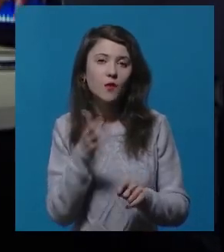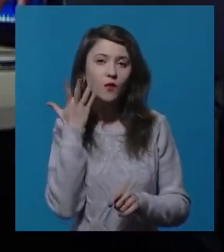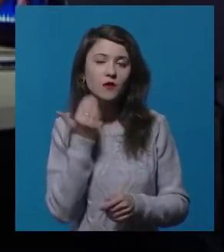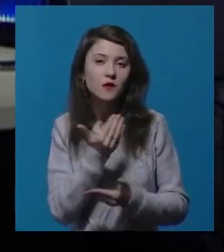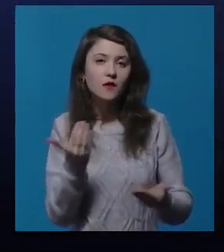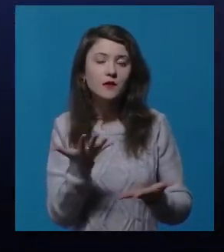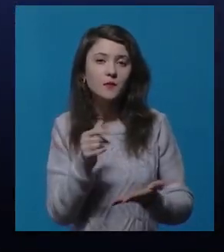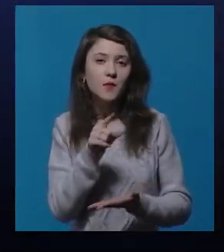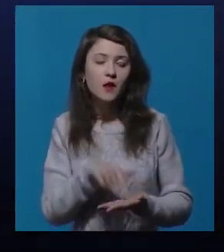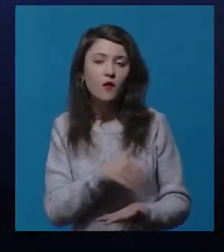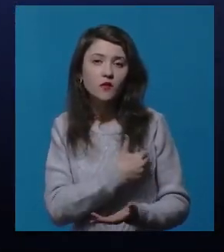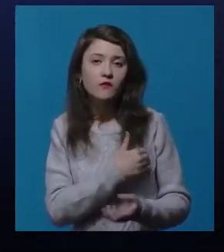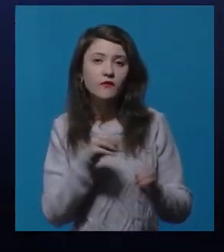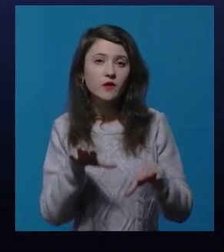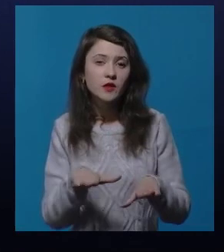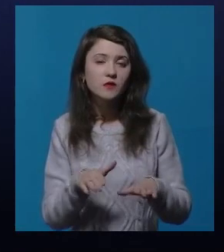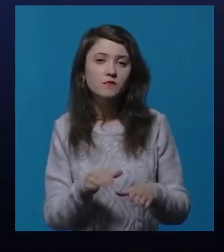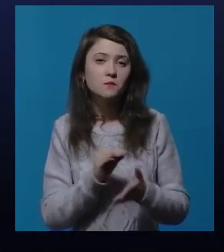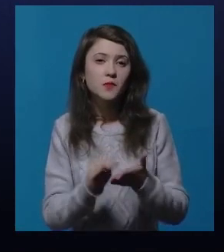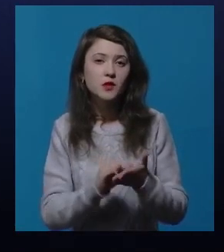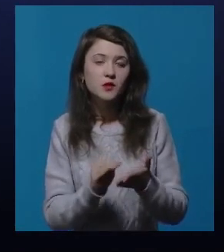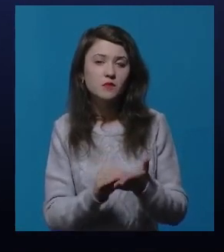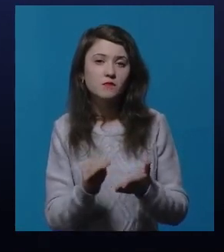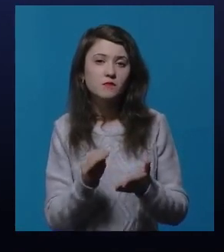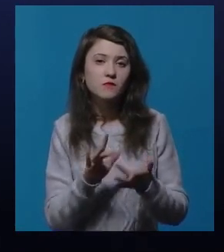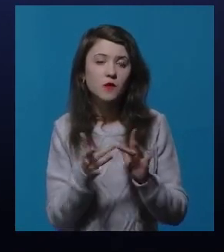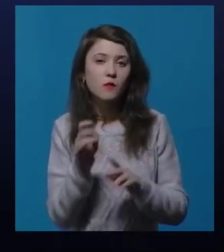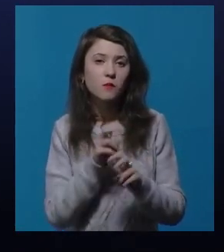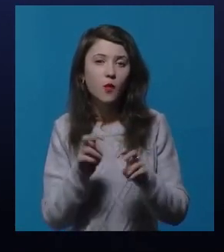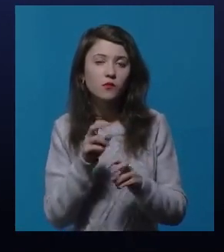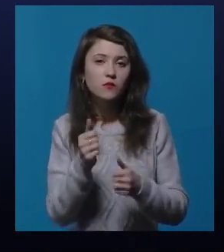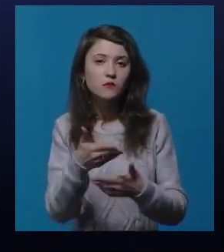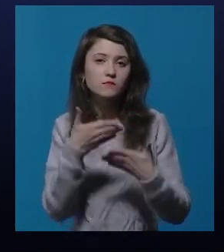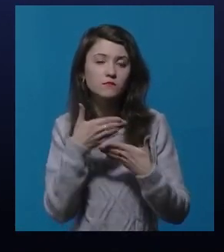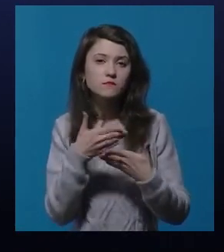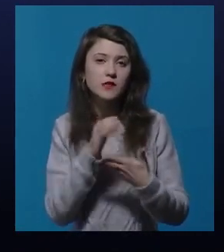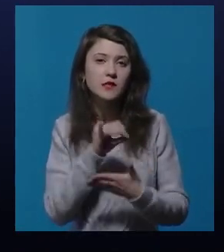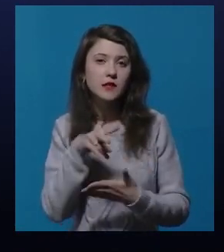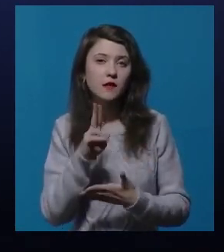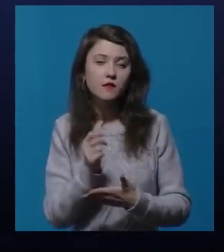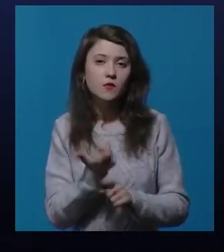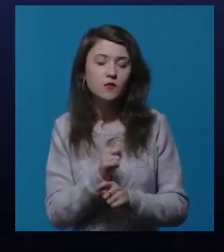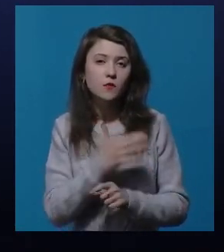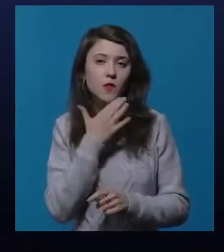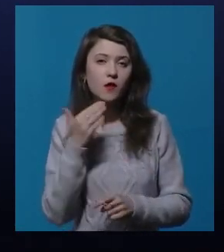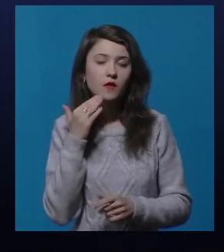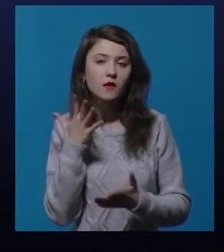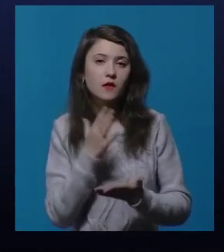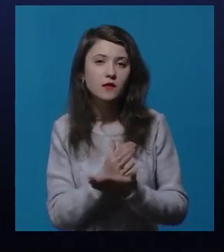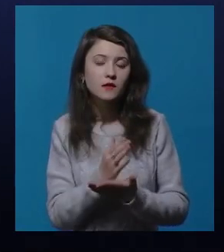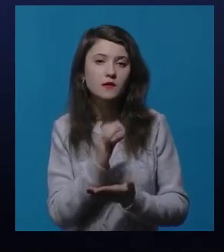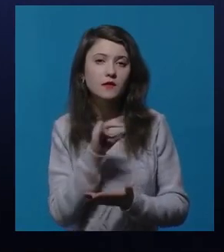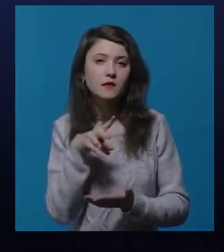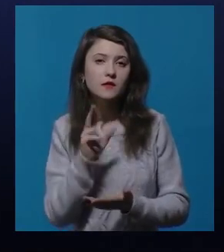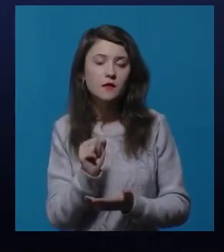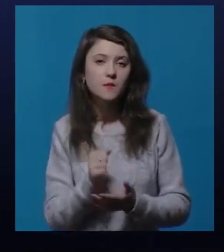якесь питання вирішити, пишеш в мережі пошуку, і тобі ссылки видає там дуже багато. Але є ссылочка